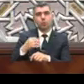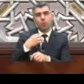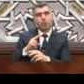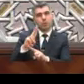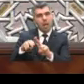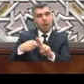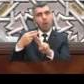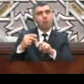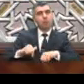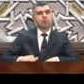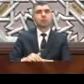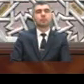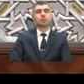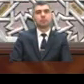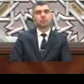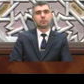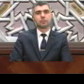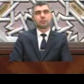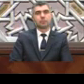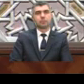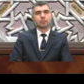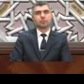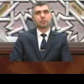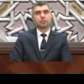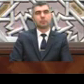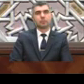نائب. تفضلوا السيد الوزير. عاود عاود